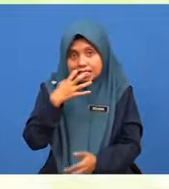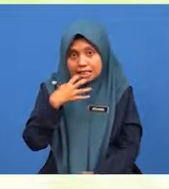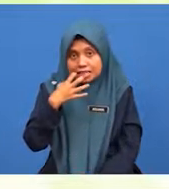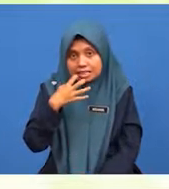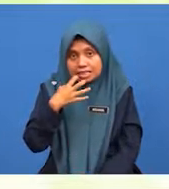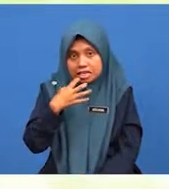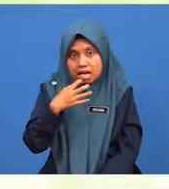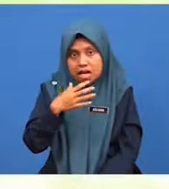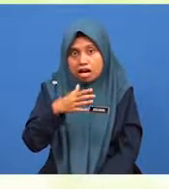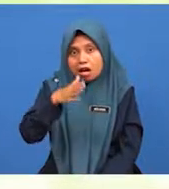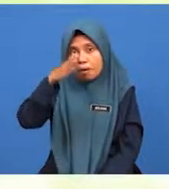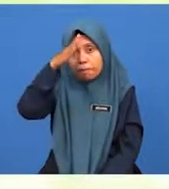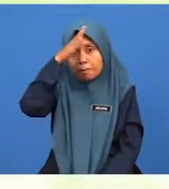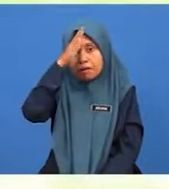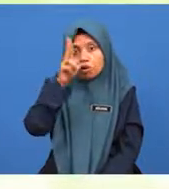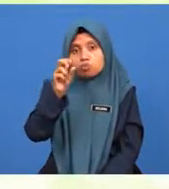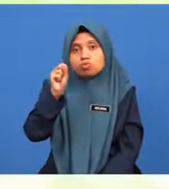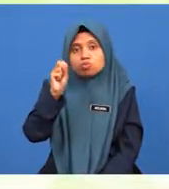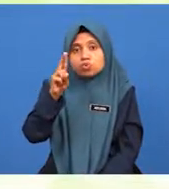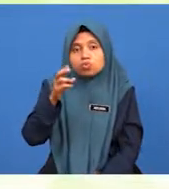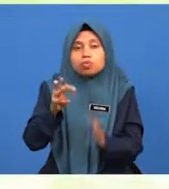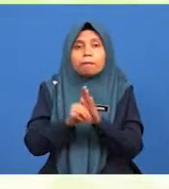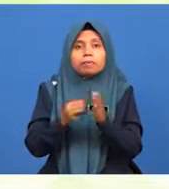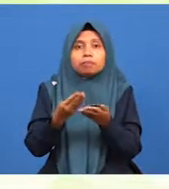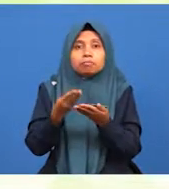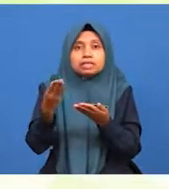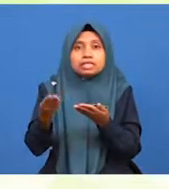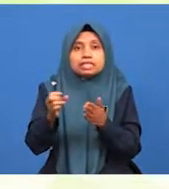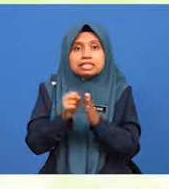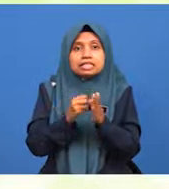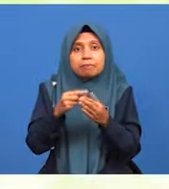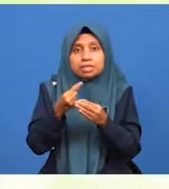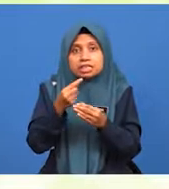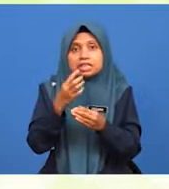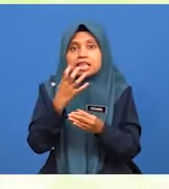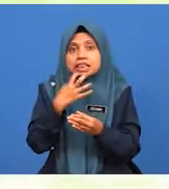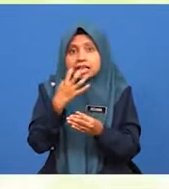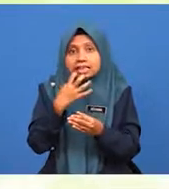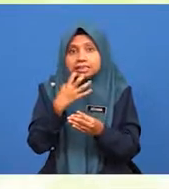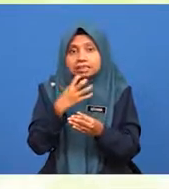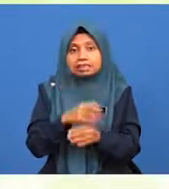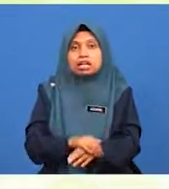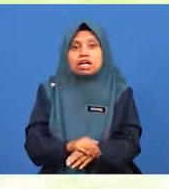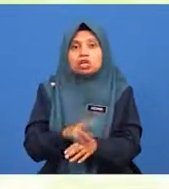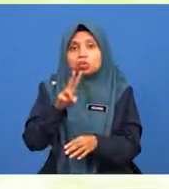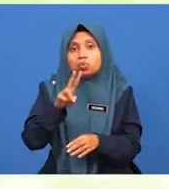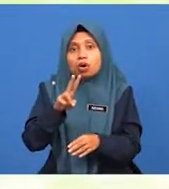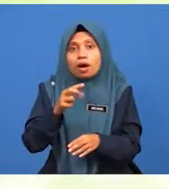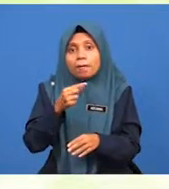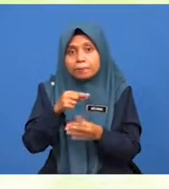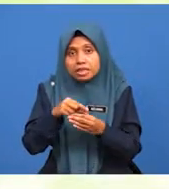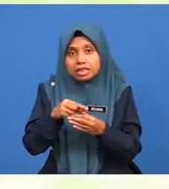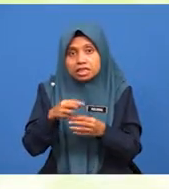Pak Usu membeli sebiji nanas di gerai itu. Dua biji terung.